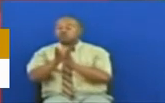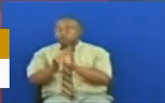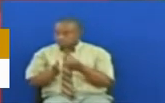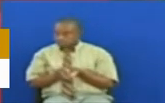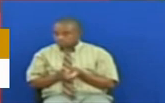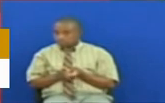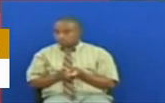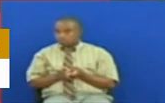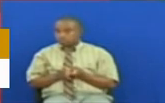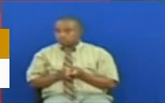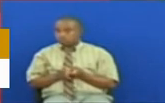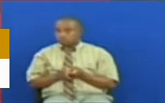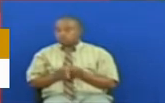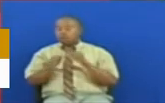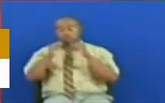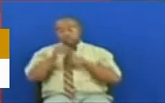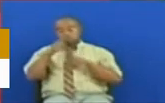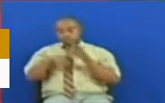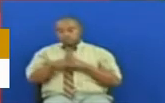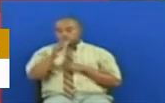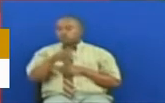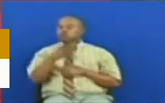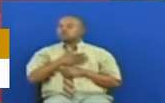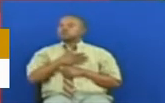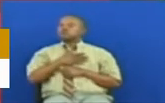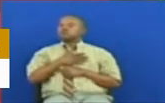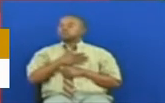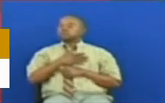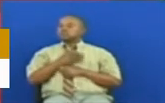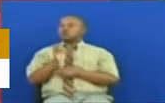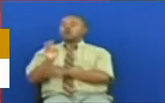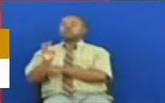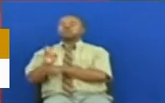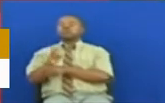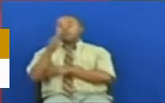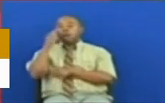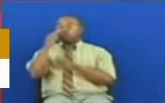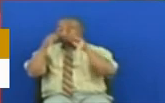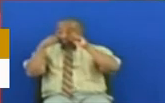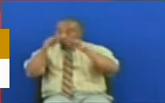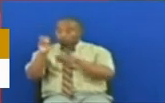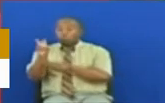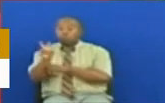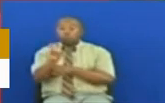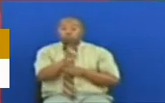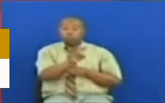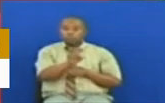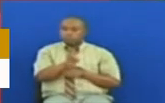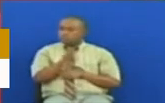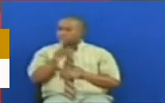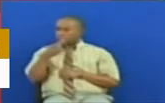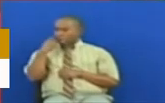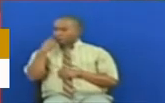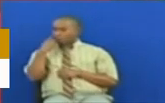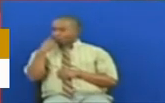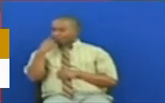leseni. Lazima tuingize watu wetu observer. Hawa wanakwenda kumonitor